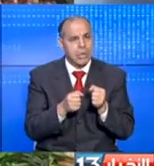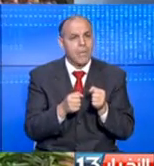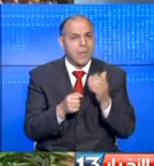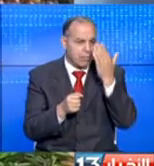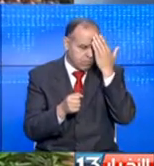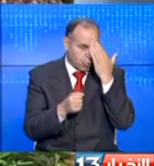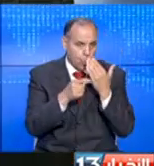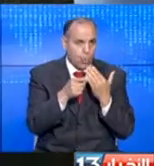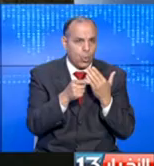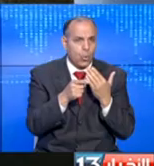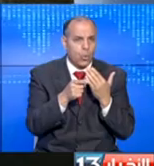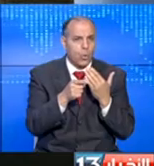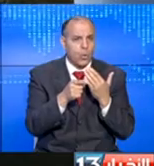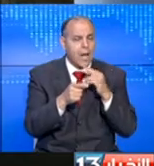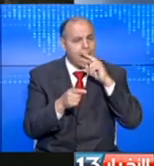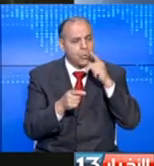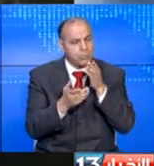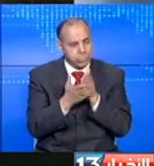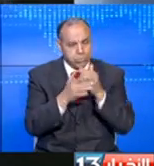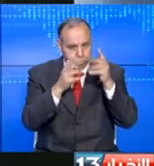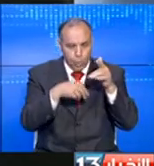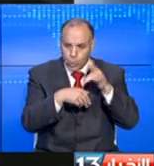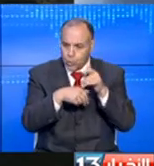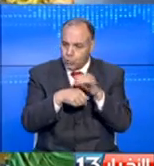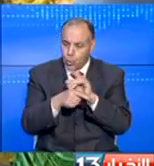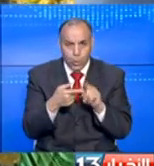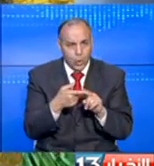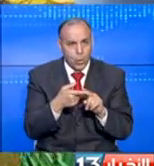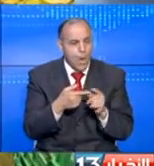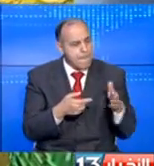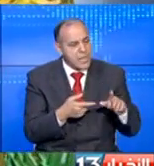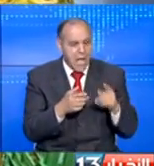من خلاله إلى رصد العدد الحقيقي للمصابين